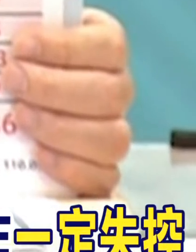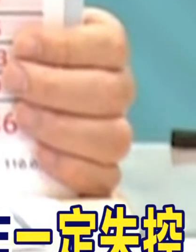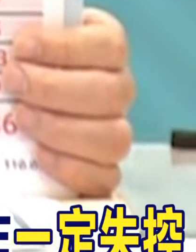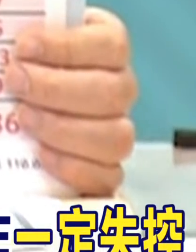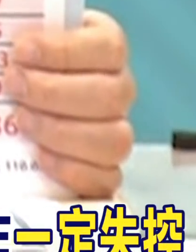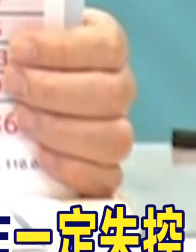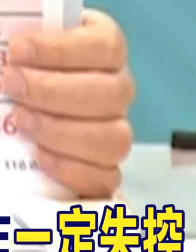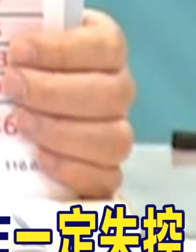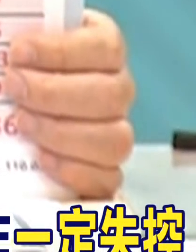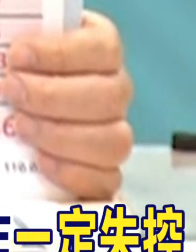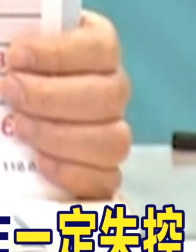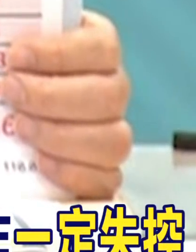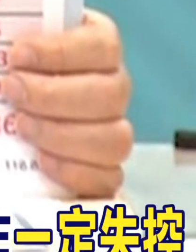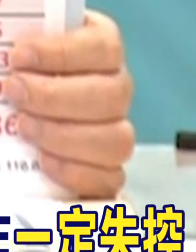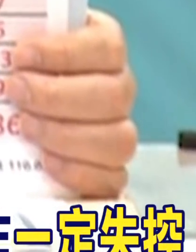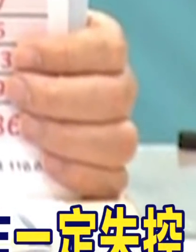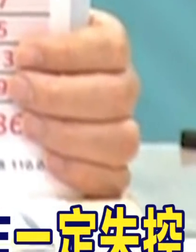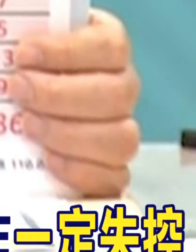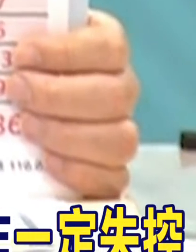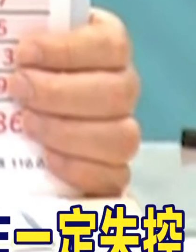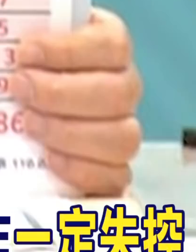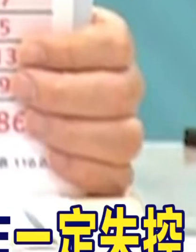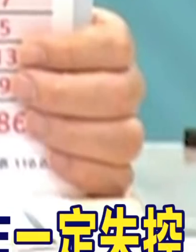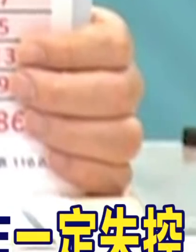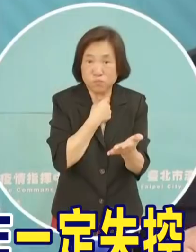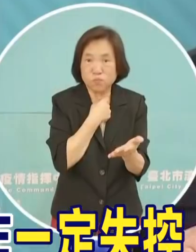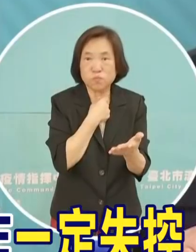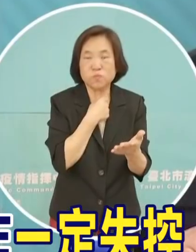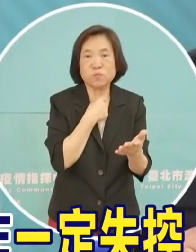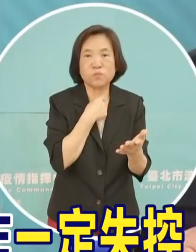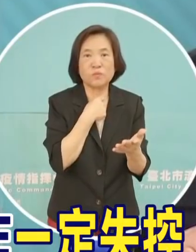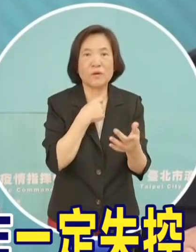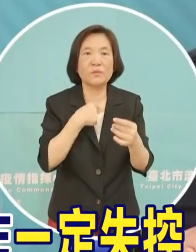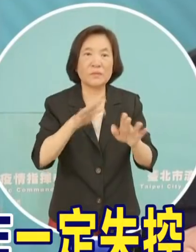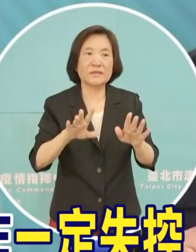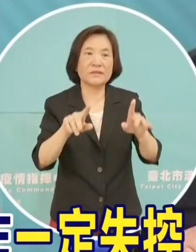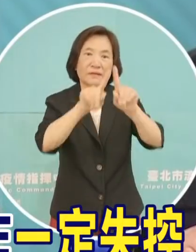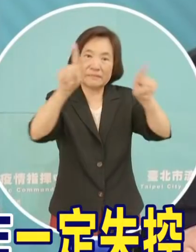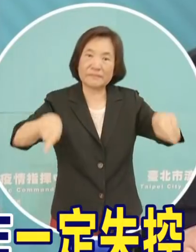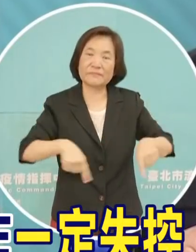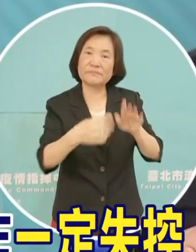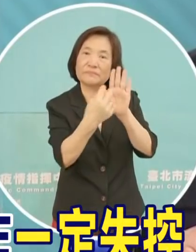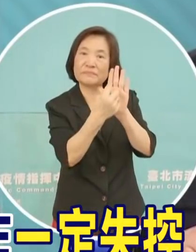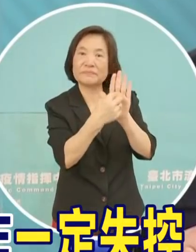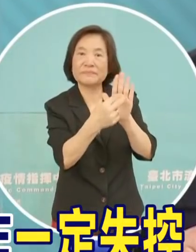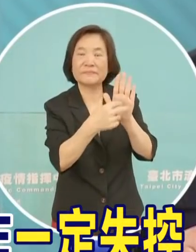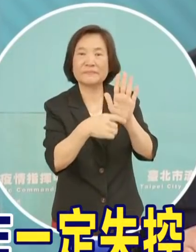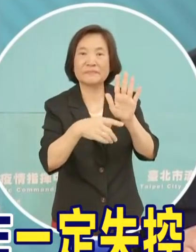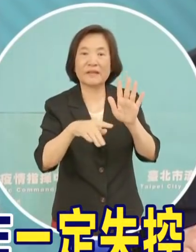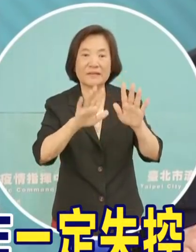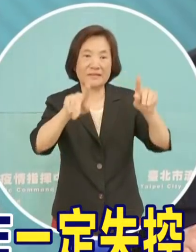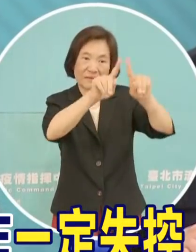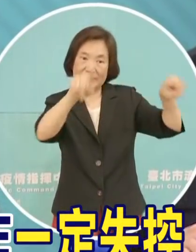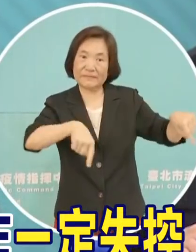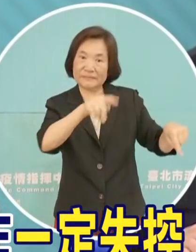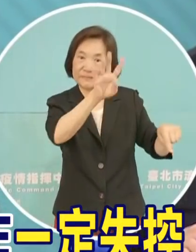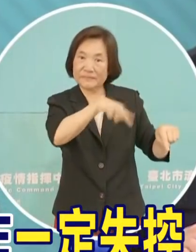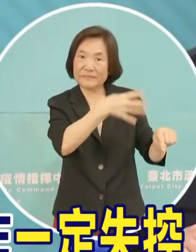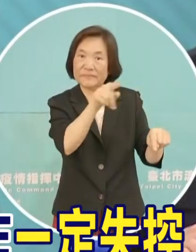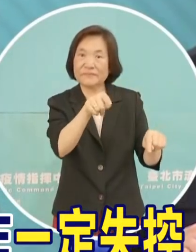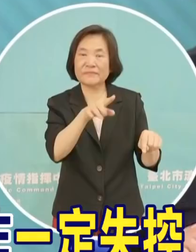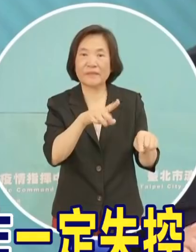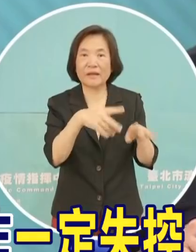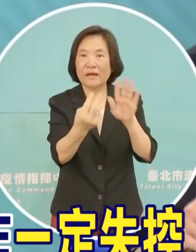要一定要很精确的话，你知道看看趋势的话，这张报表其实这张统计来看到这一张，